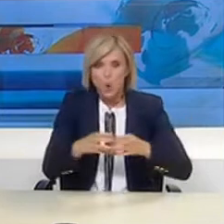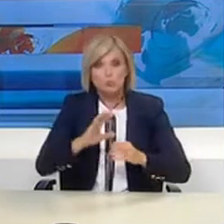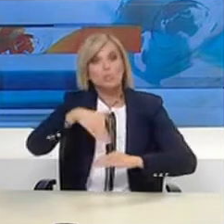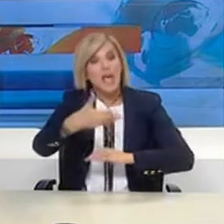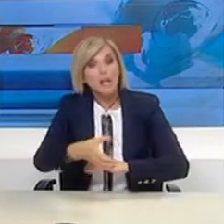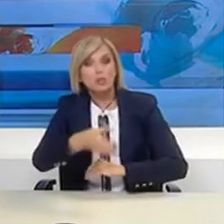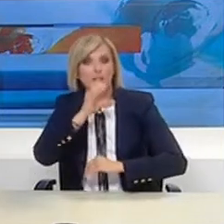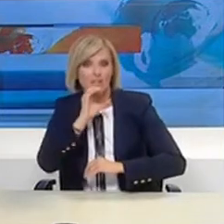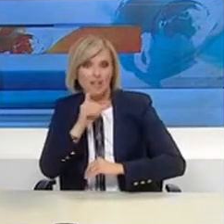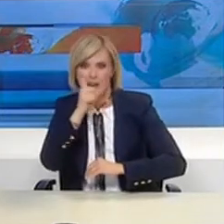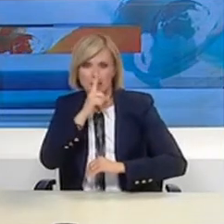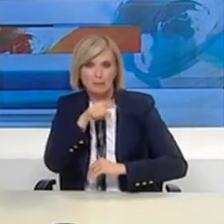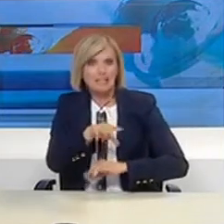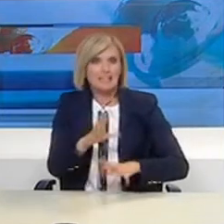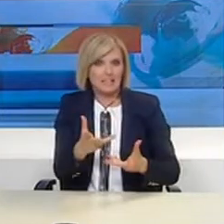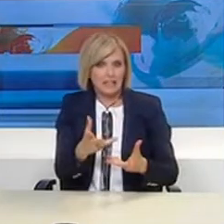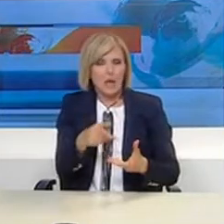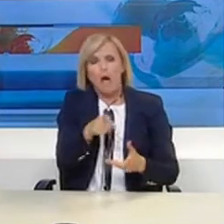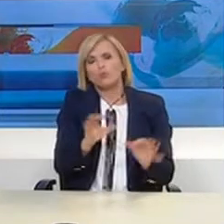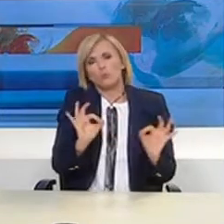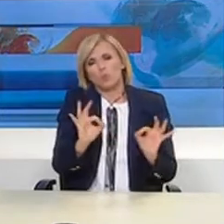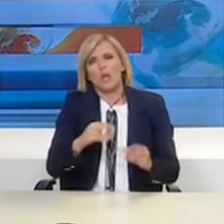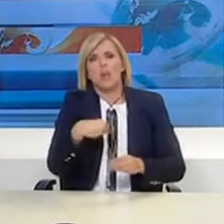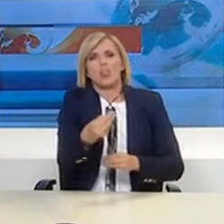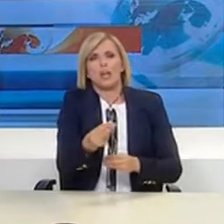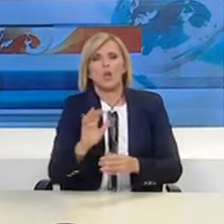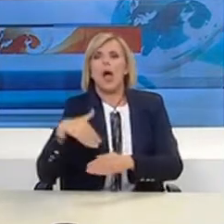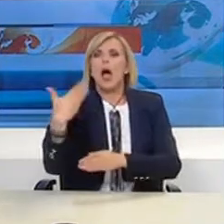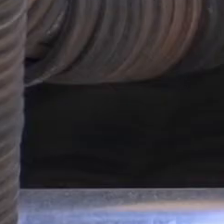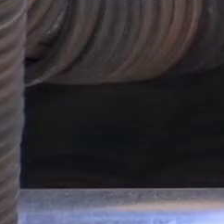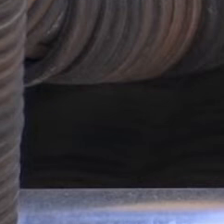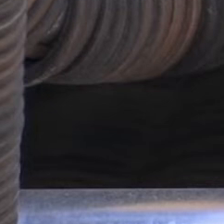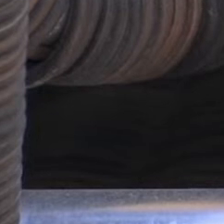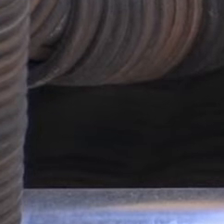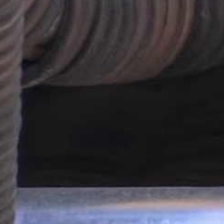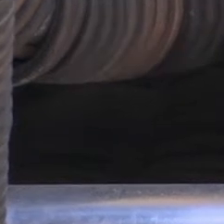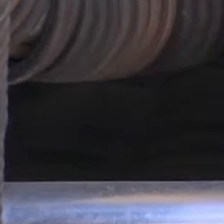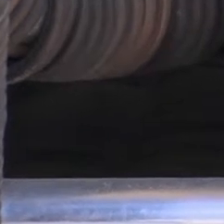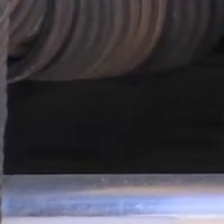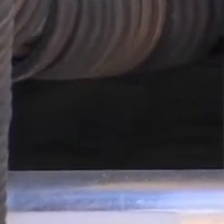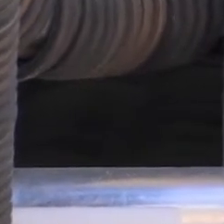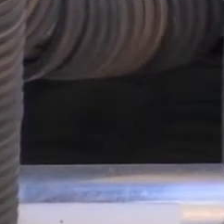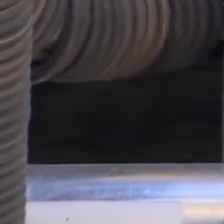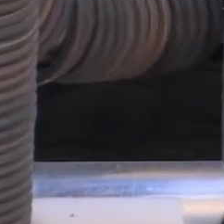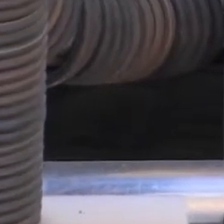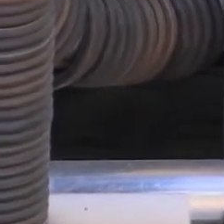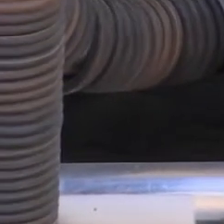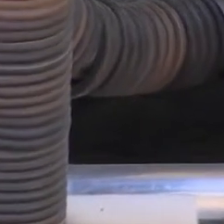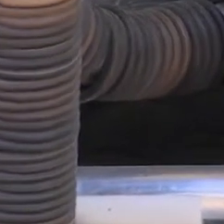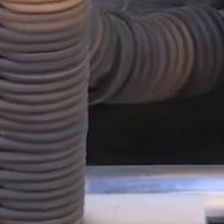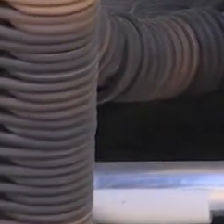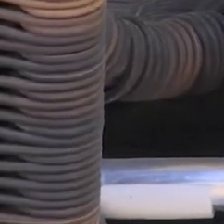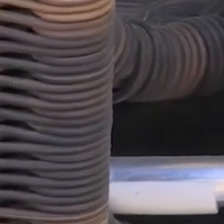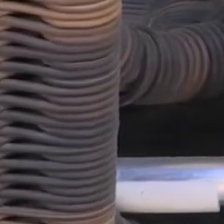καφέ μπαρ με το πρόσχημα της take away διάθεσης ποτών απλά απαγορεύονται. Το ζήτημα της εστίασης, όπου παρατηρήθηκε σύμφωνα